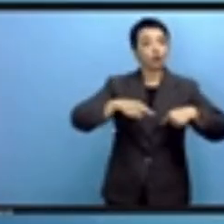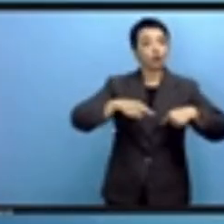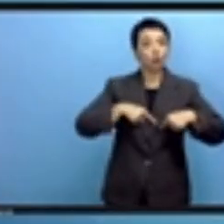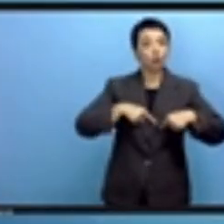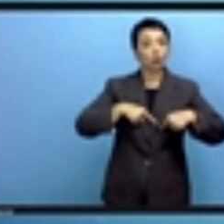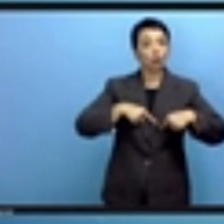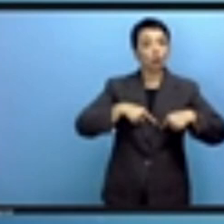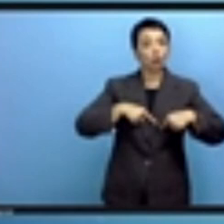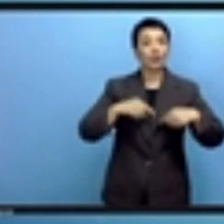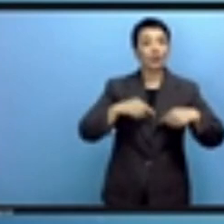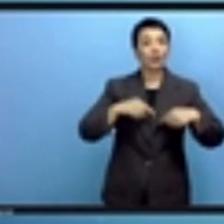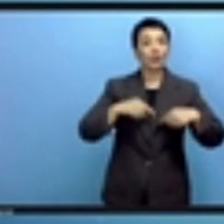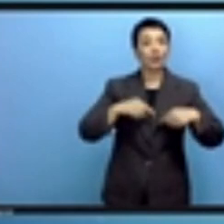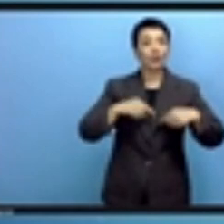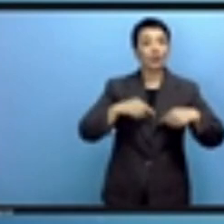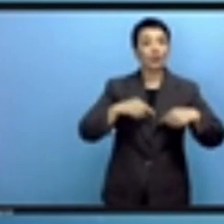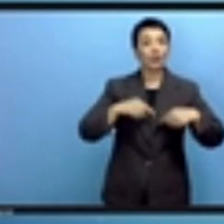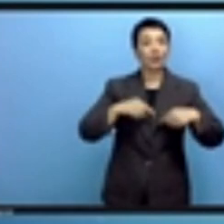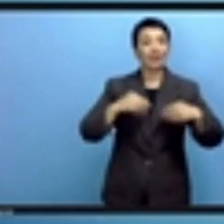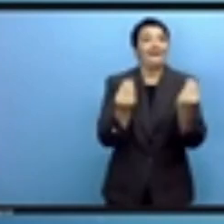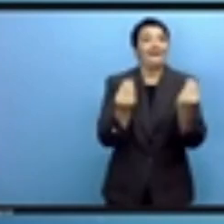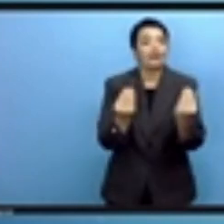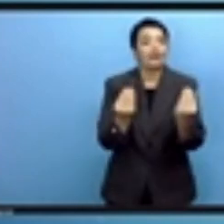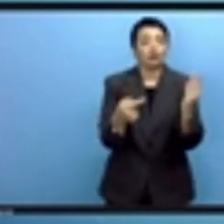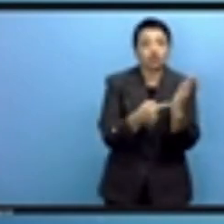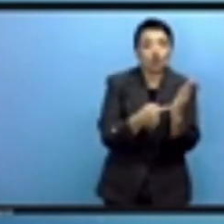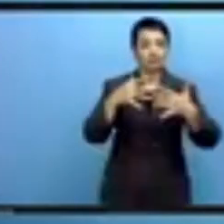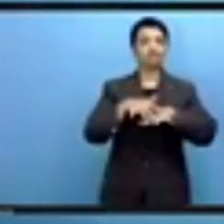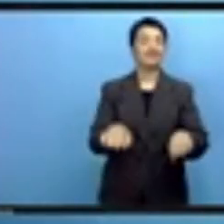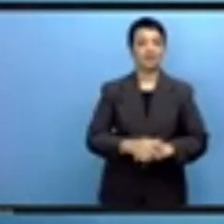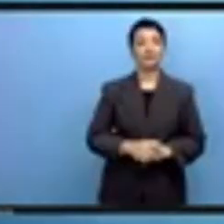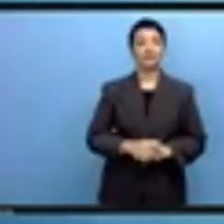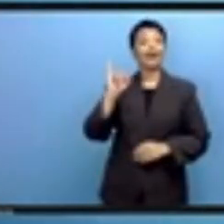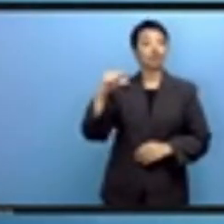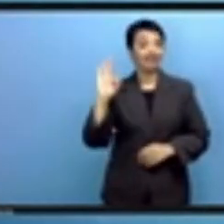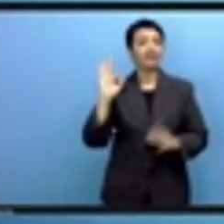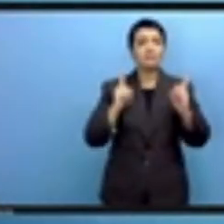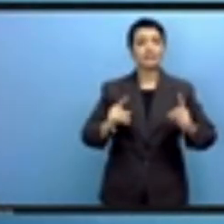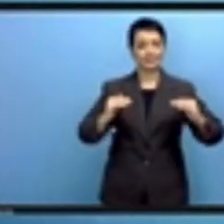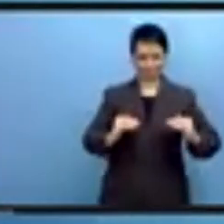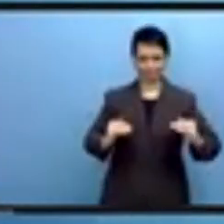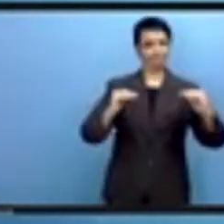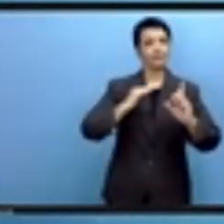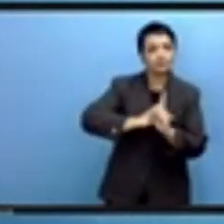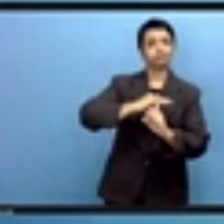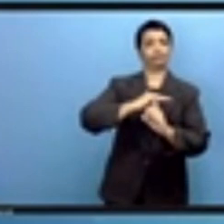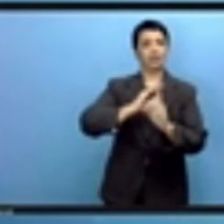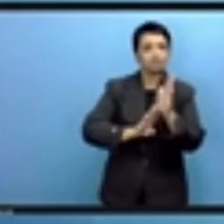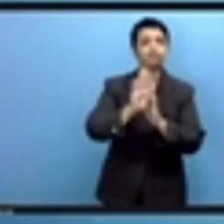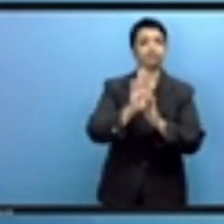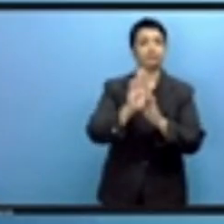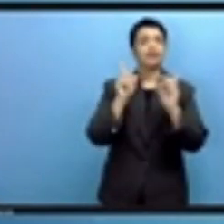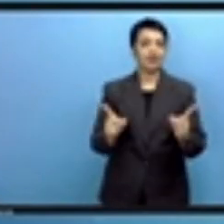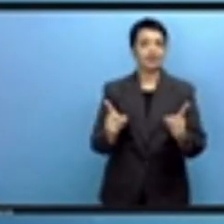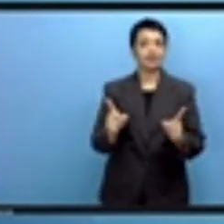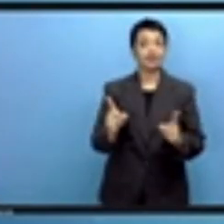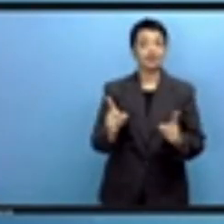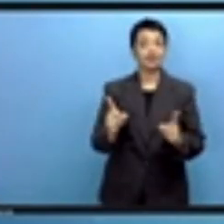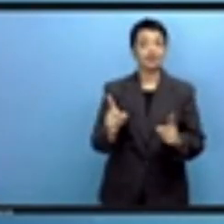术。互联网自身IGF 自身需要进行与时俱进的发